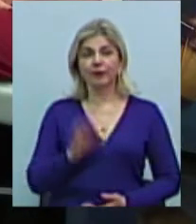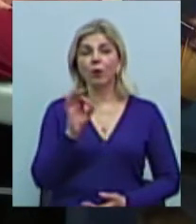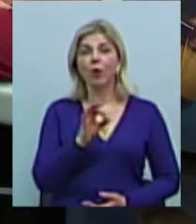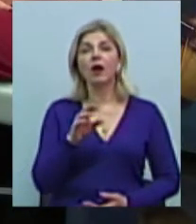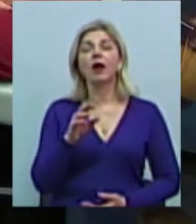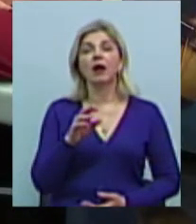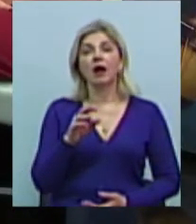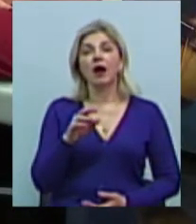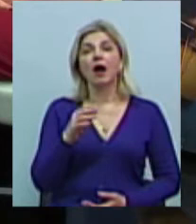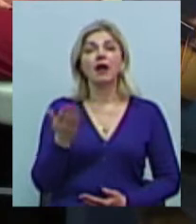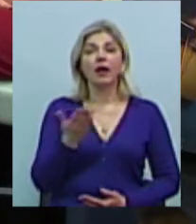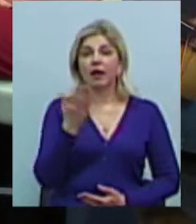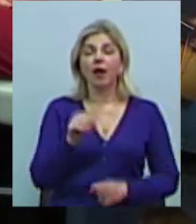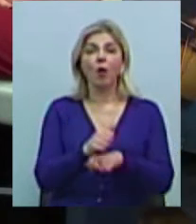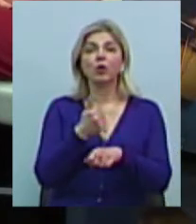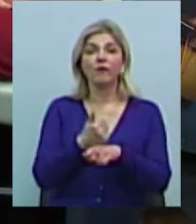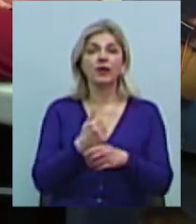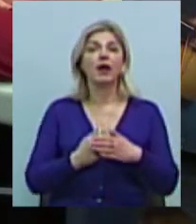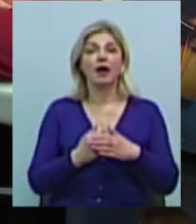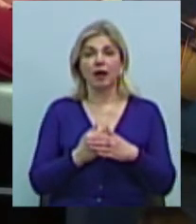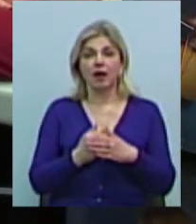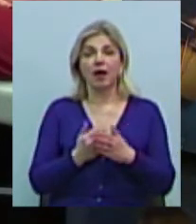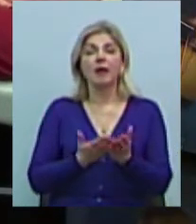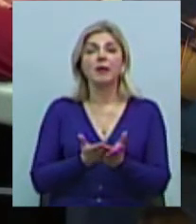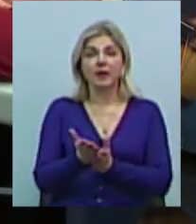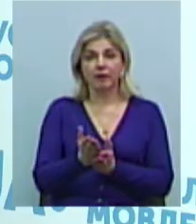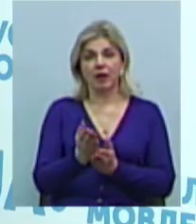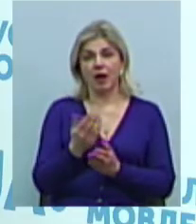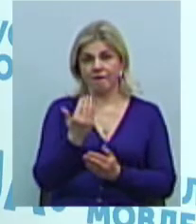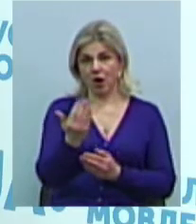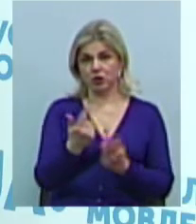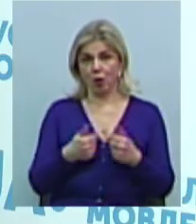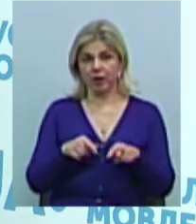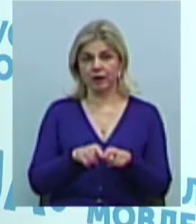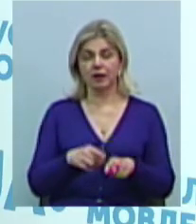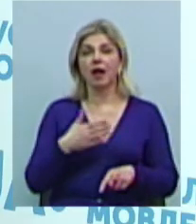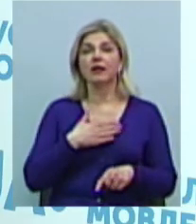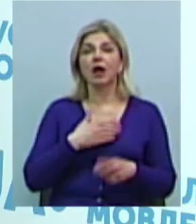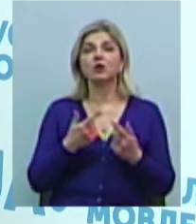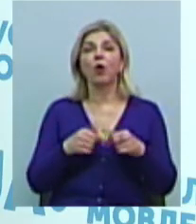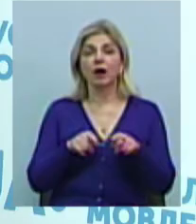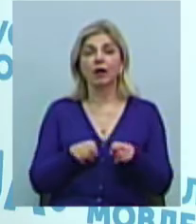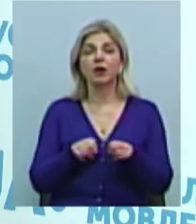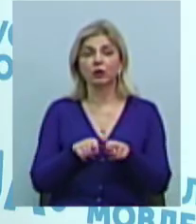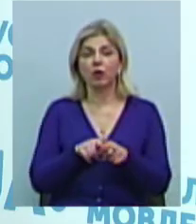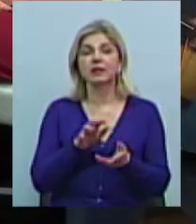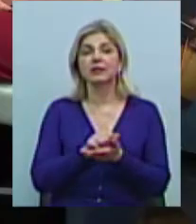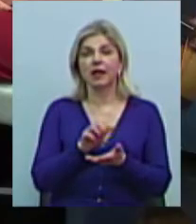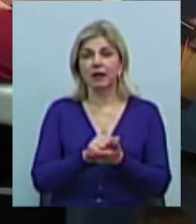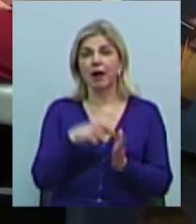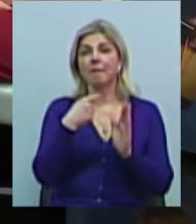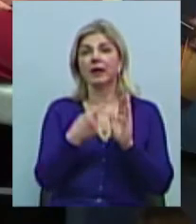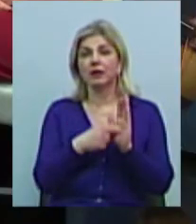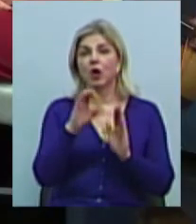а які головні пріоритети діяльності саме вашої організації? Наша організація також займається питаннями